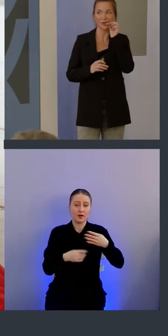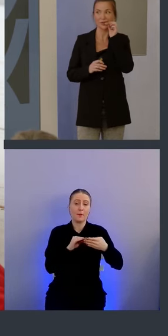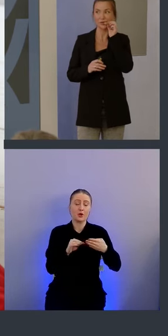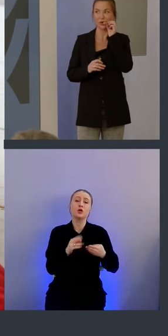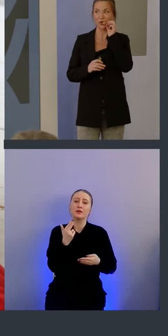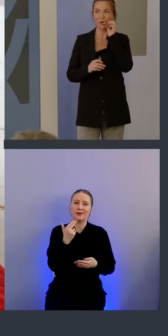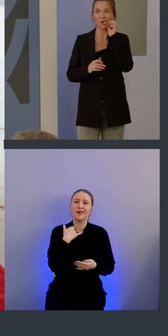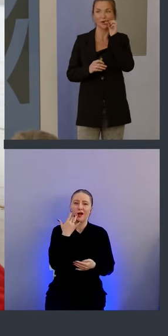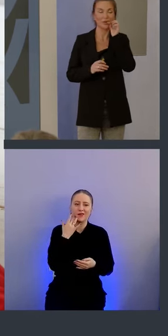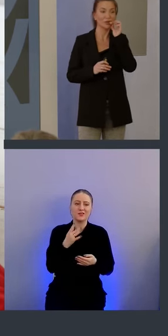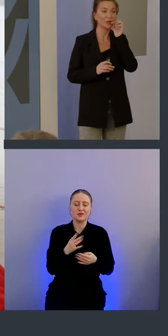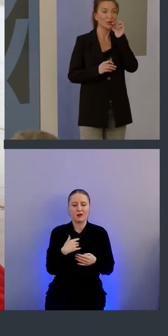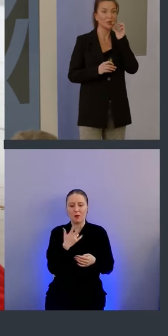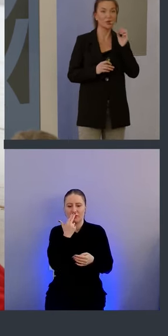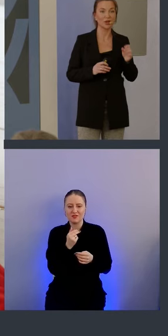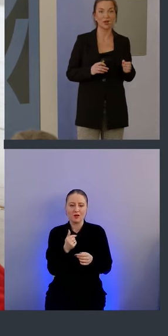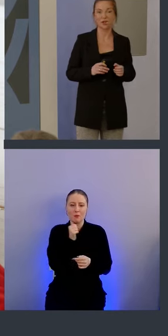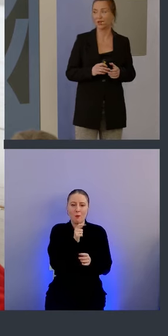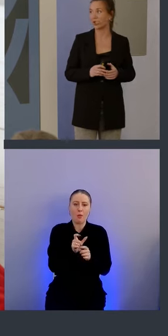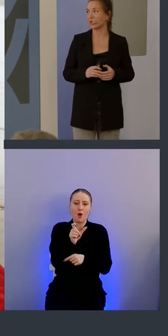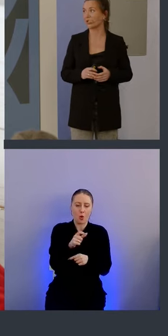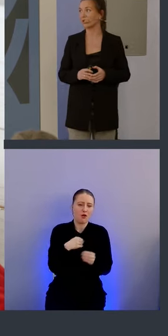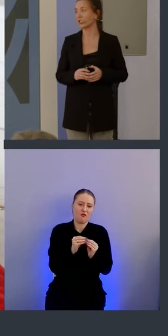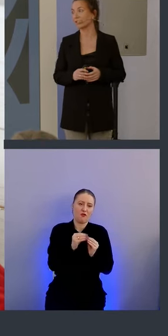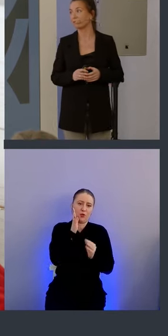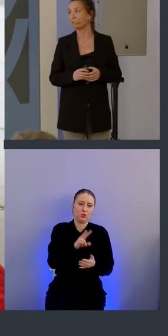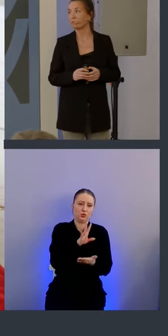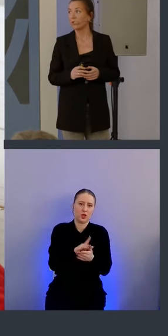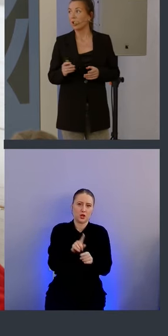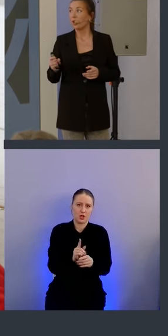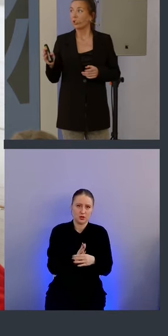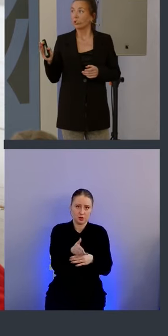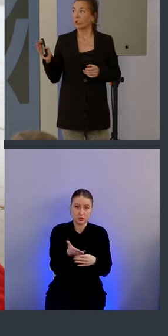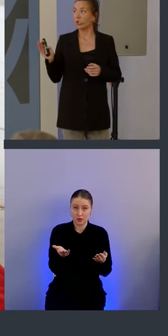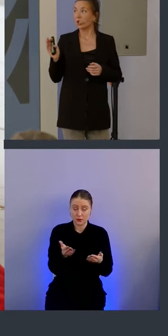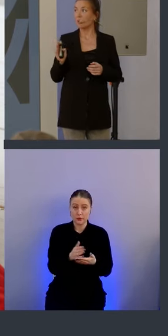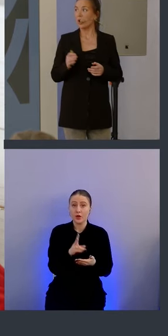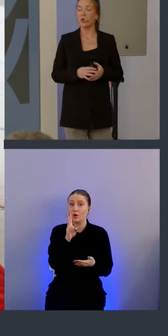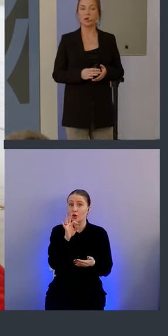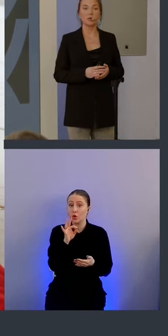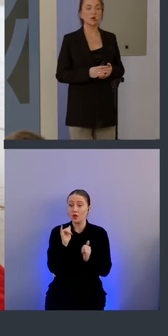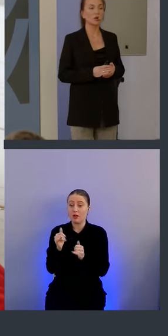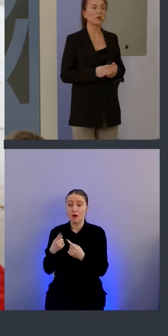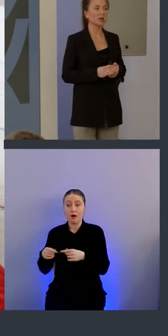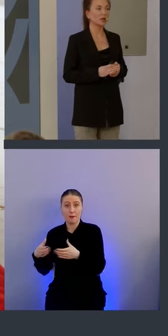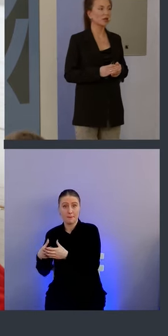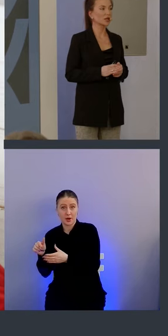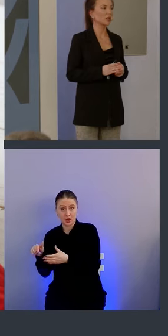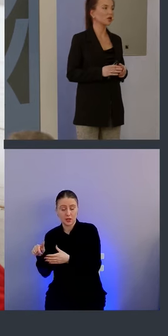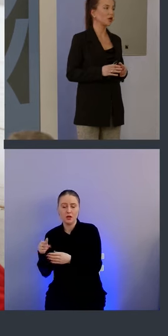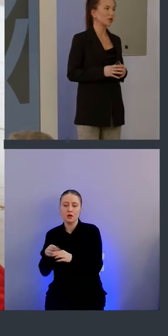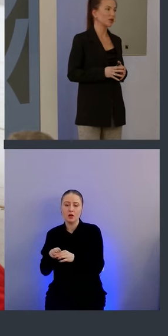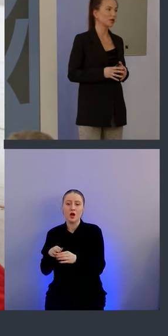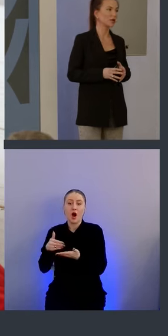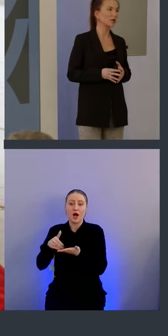всегда заходил по паролю, буду по нему и дальше заходить в сервисы. Но для компании, безусловно, там отказ